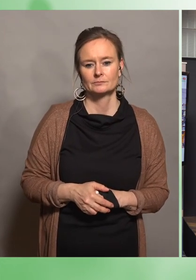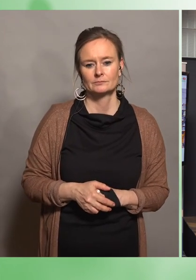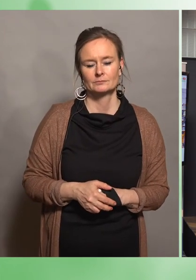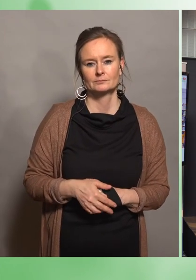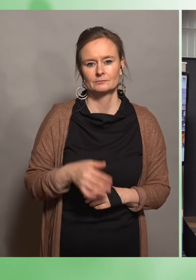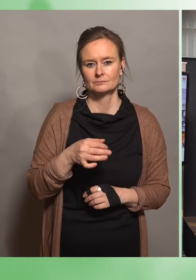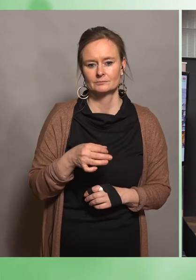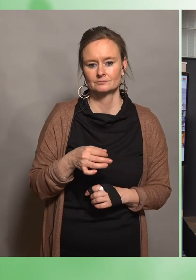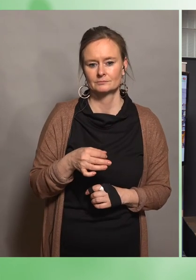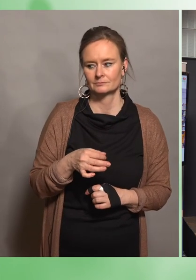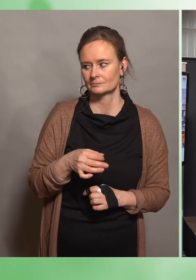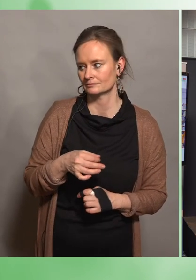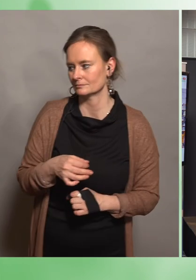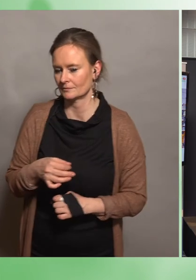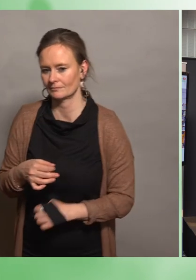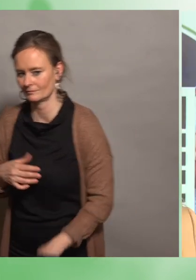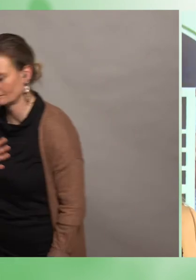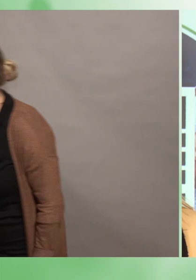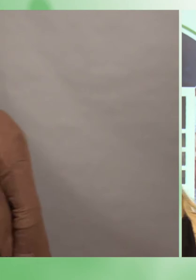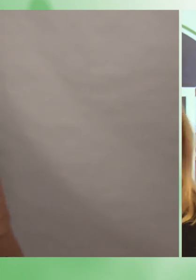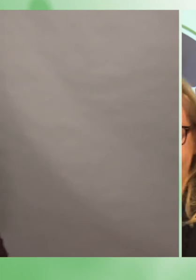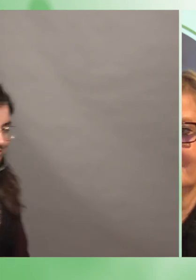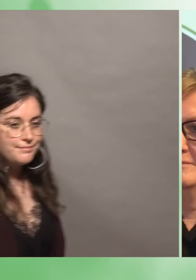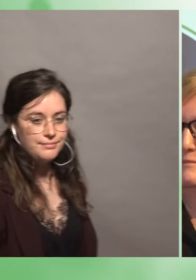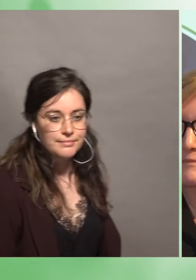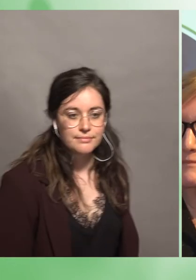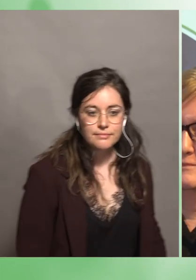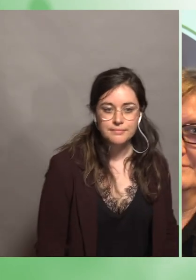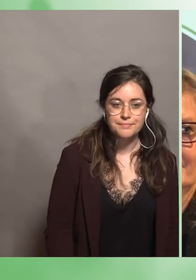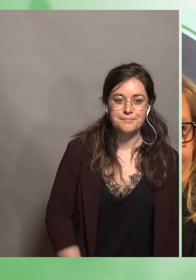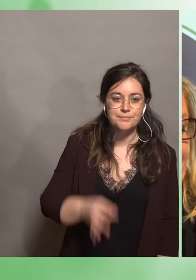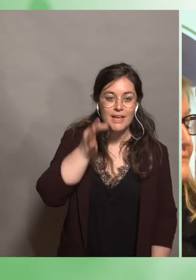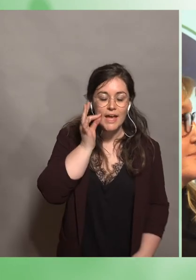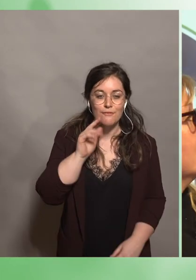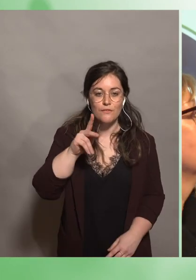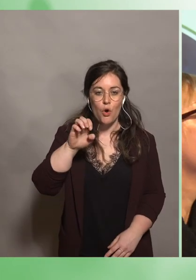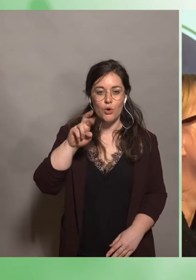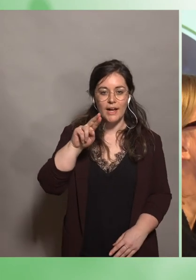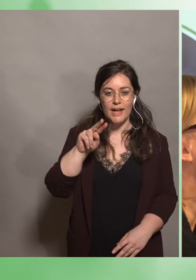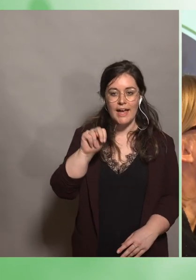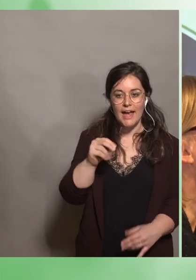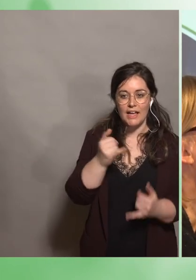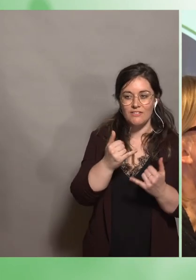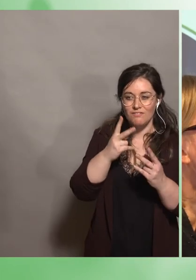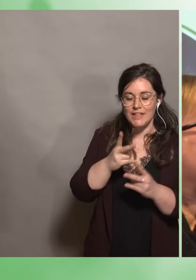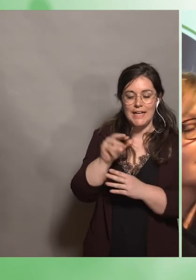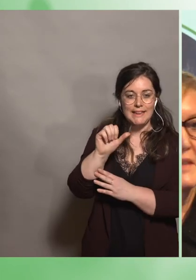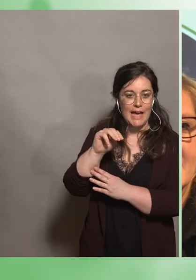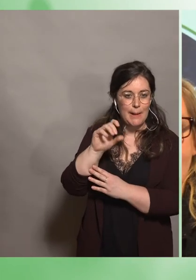Frau Kern, wie kann das AMS-Unternehmen, die Menschen mit Behinderung anstellen wollen, wie kann da das AMS konkret